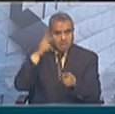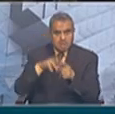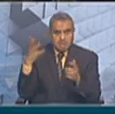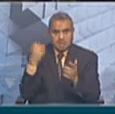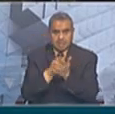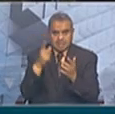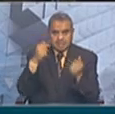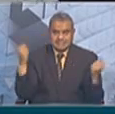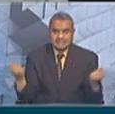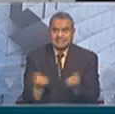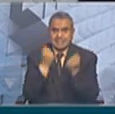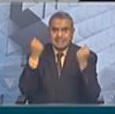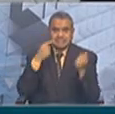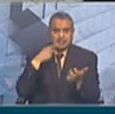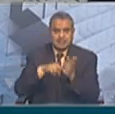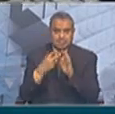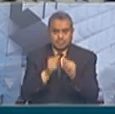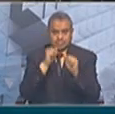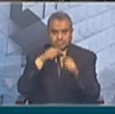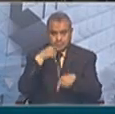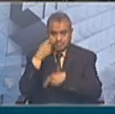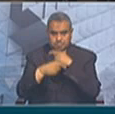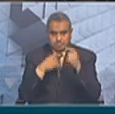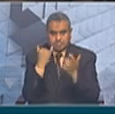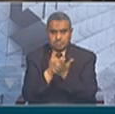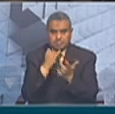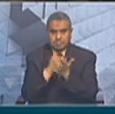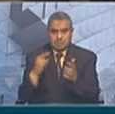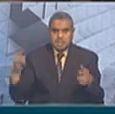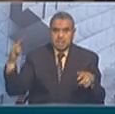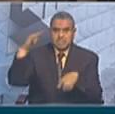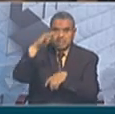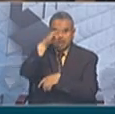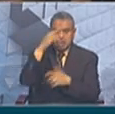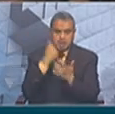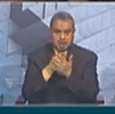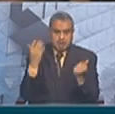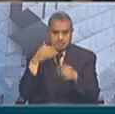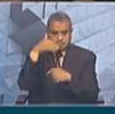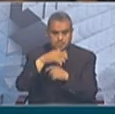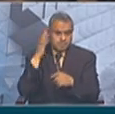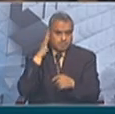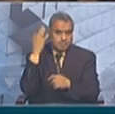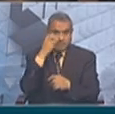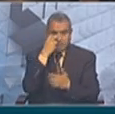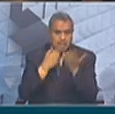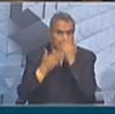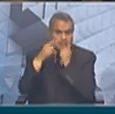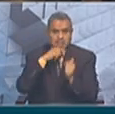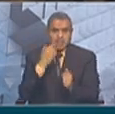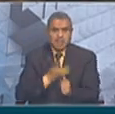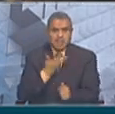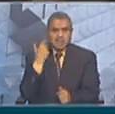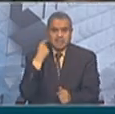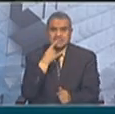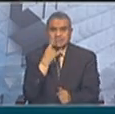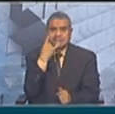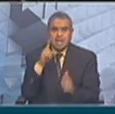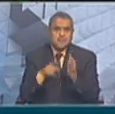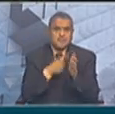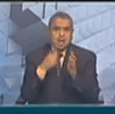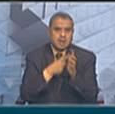رحلة تدريب. وتعرضت الطائرة أنتونوف 26 التي تعود إلى الحقبة السوفيتية لعشرة حوادث على